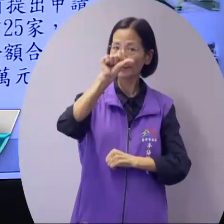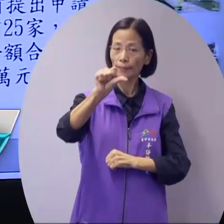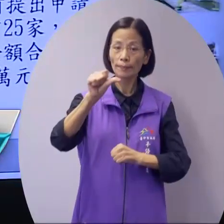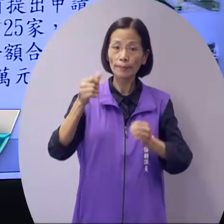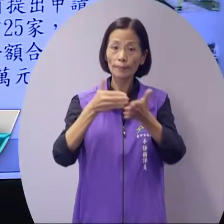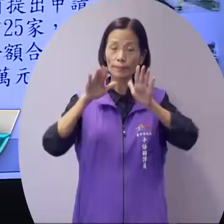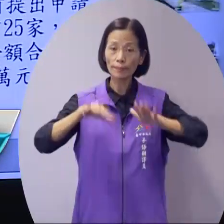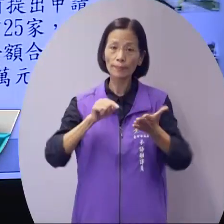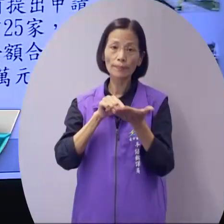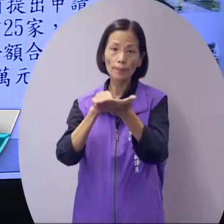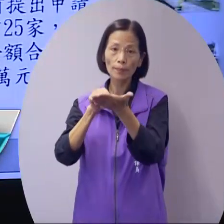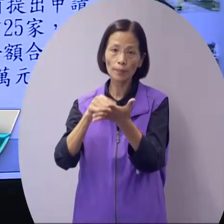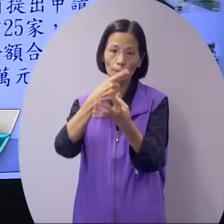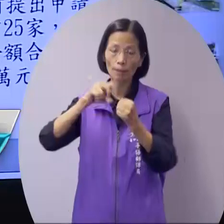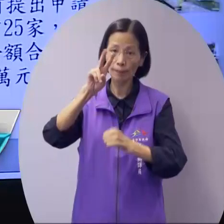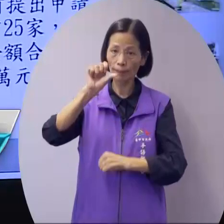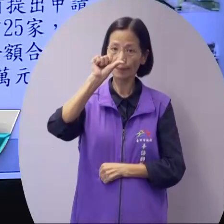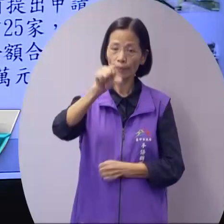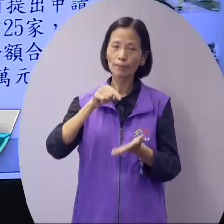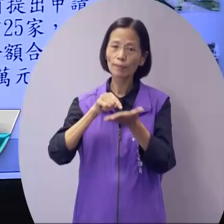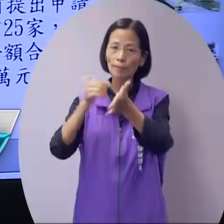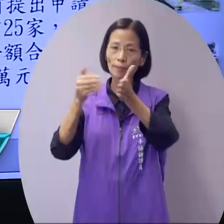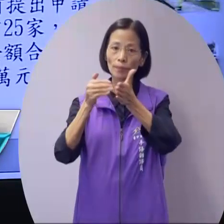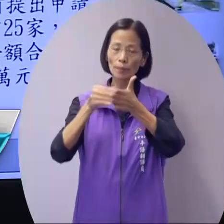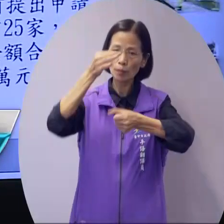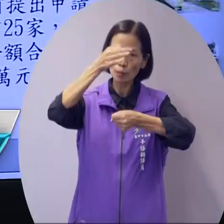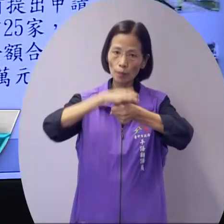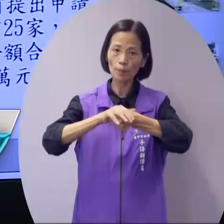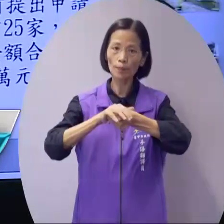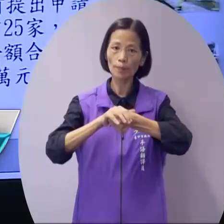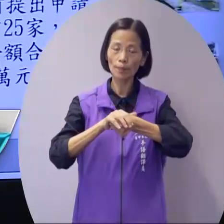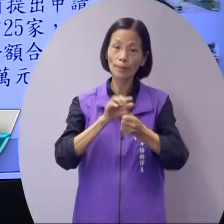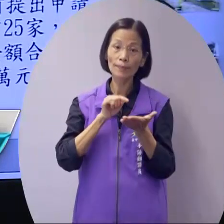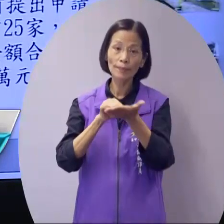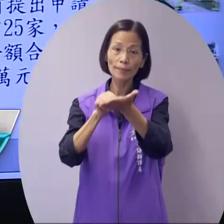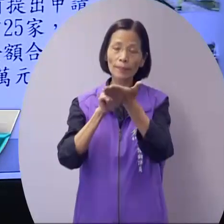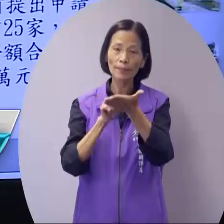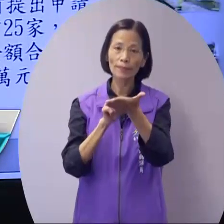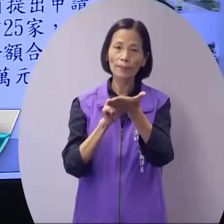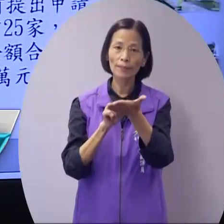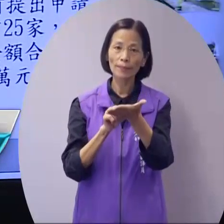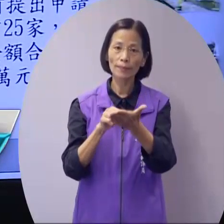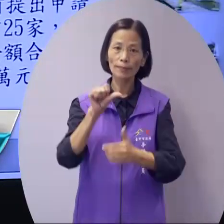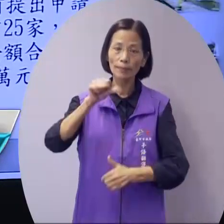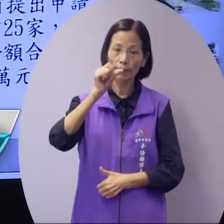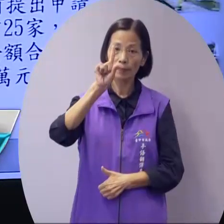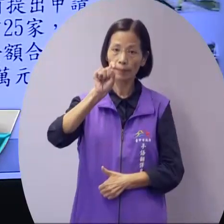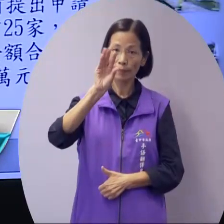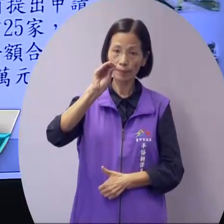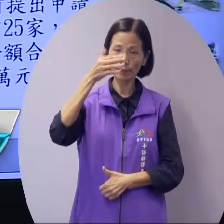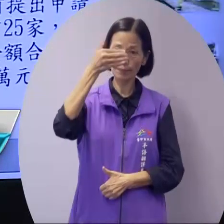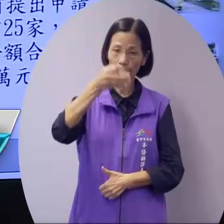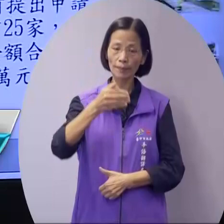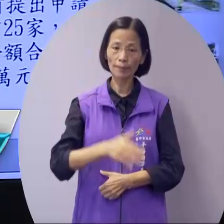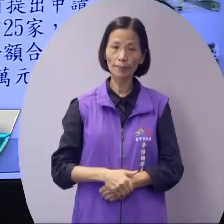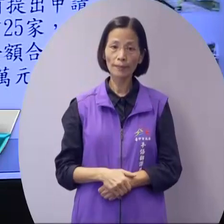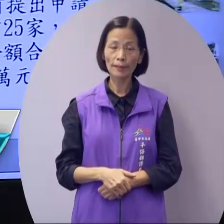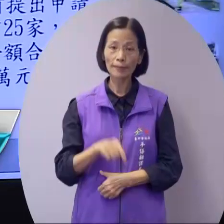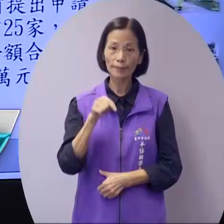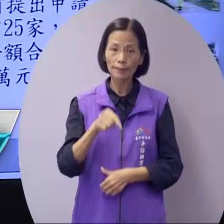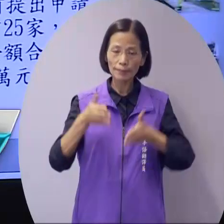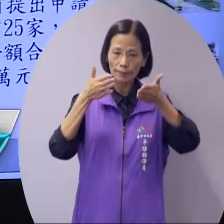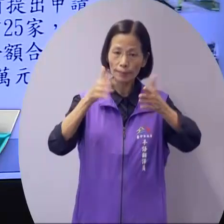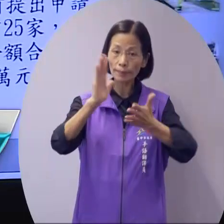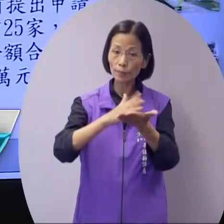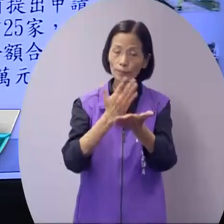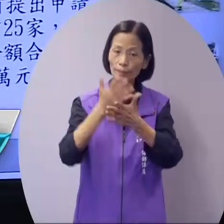那目前提出申请有25家，那补贴金额目前申请的一个金额是519万元，就对针对削